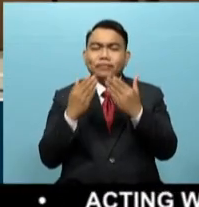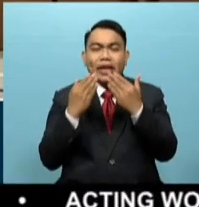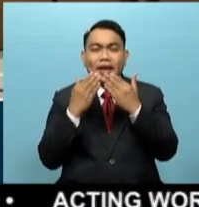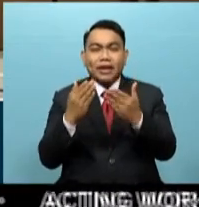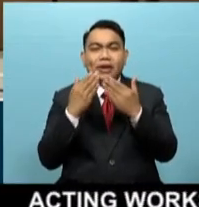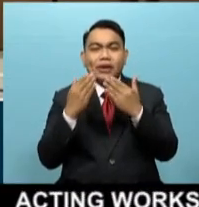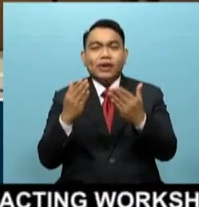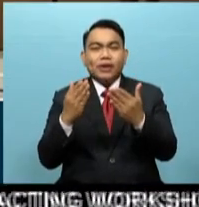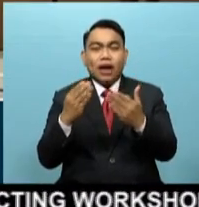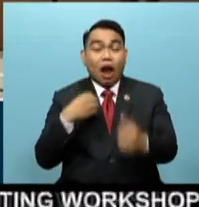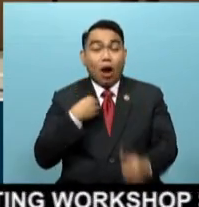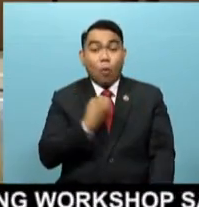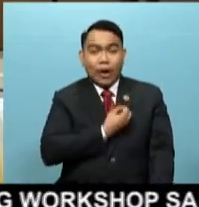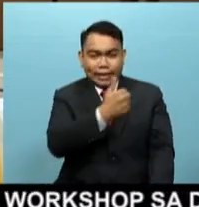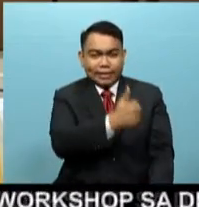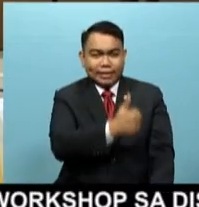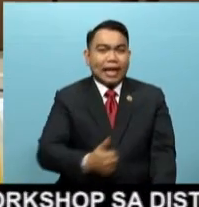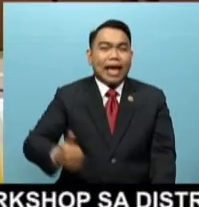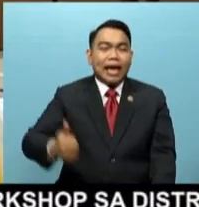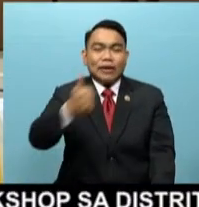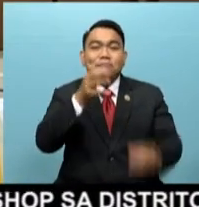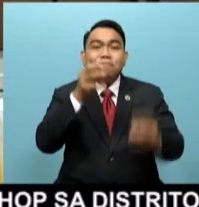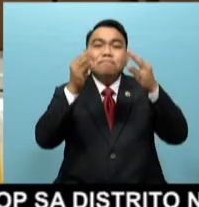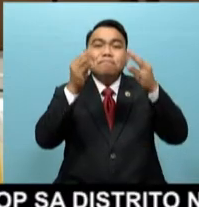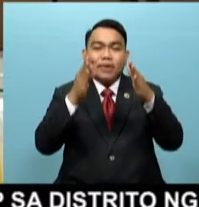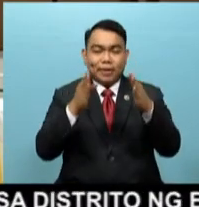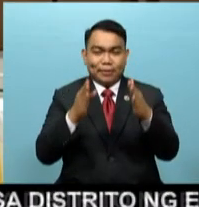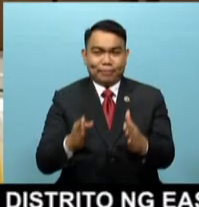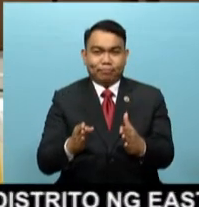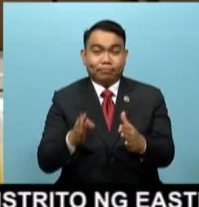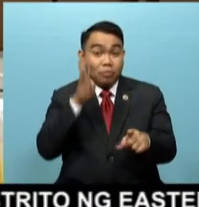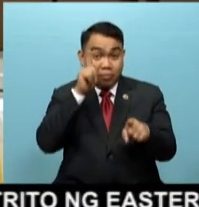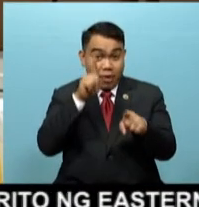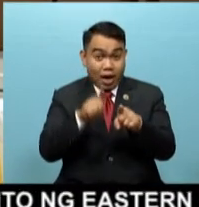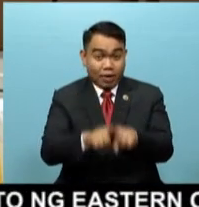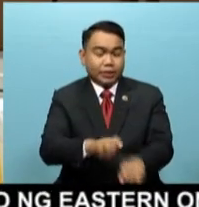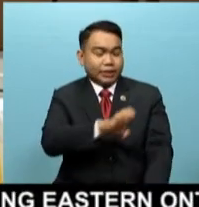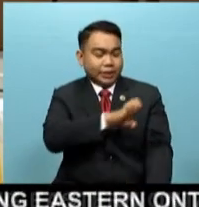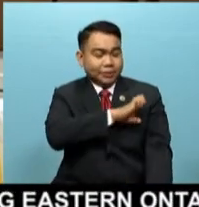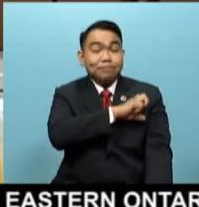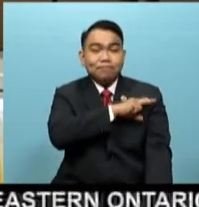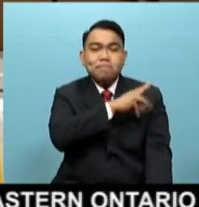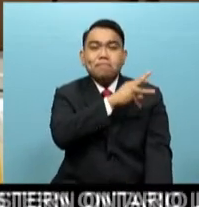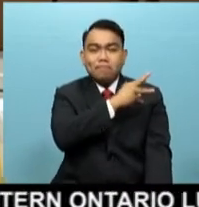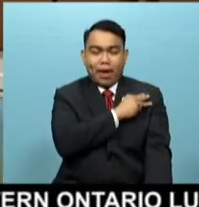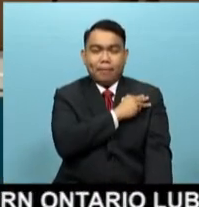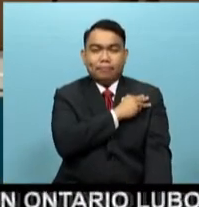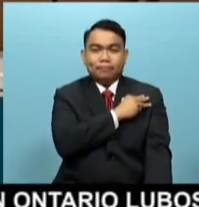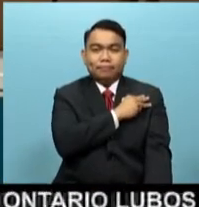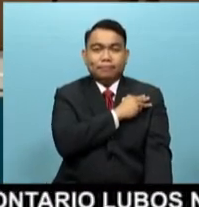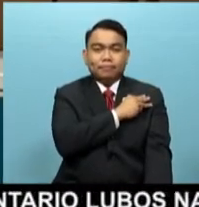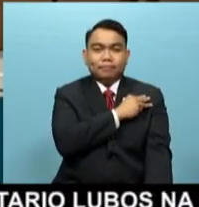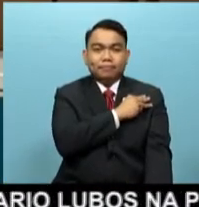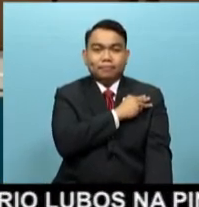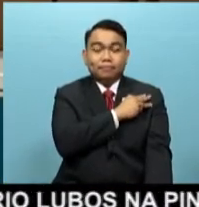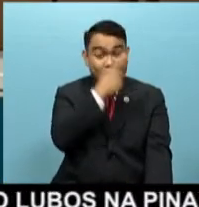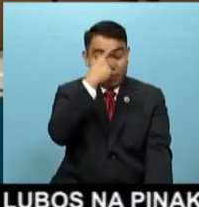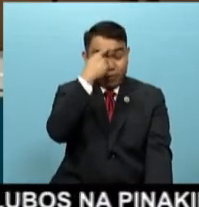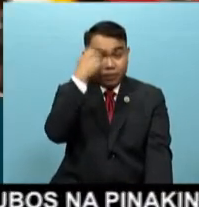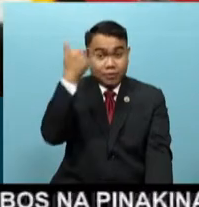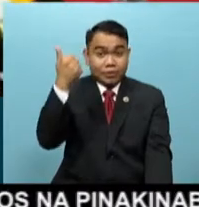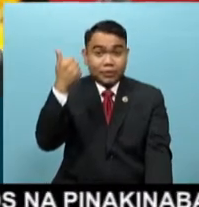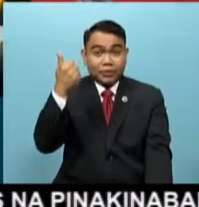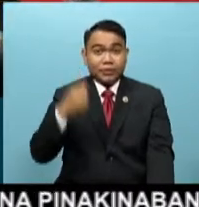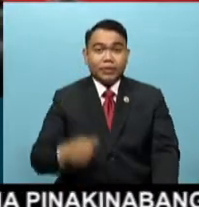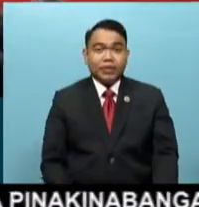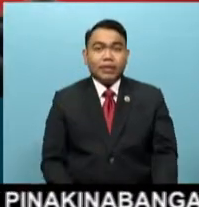sa aming tagapamahal ng pangkalahatan, ang kapatid na Eduardo Bimanalo, sapagkat